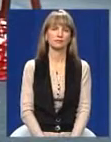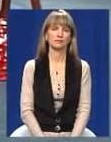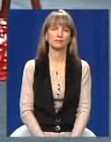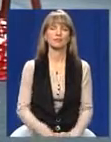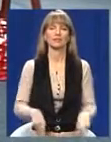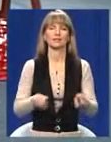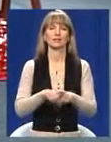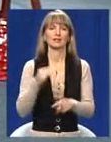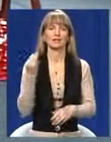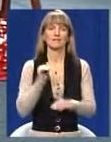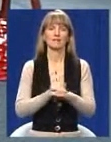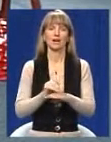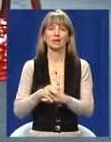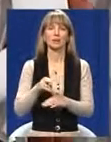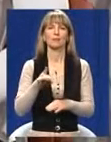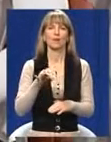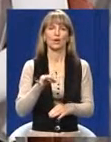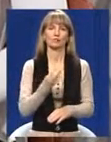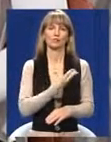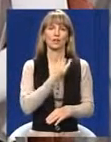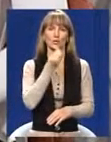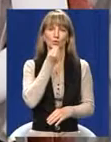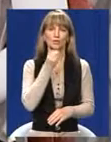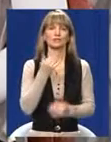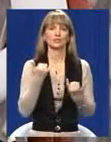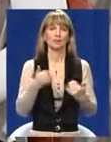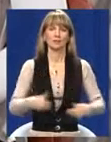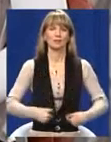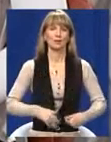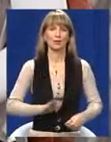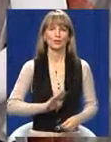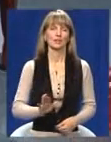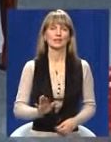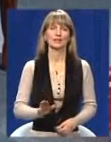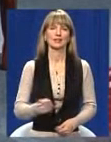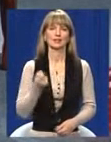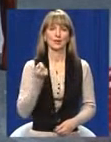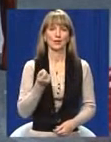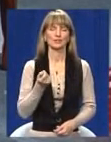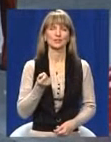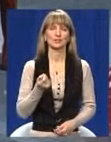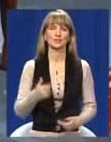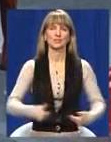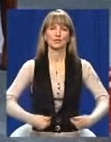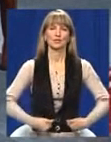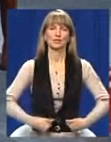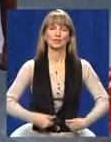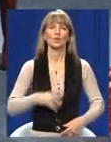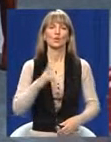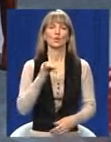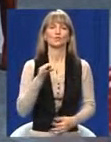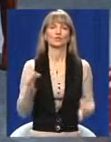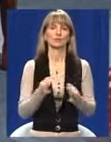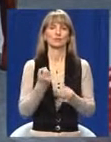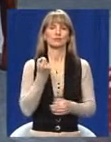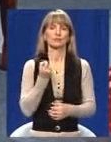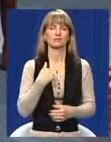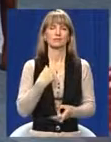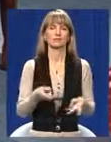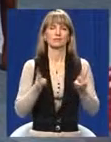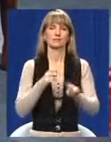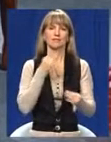Ось такі цікаві факти про апетит. Ну що ти ще, Кіро, не проголодніла? Трошки. Трошки зголодніла. Ну нічого, трішки ще нам